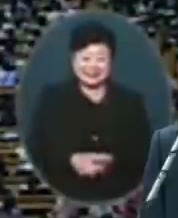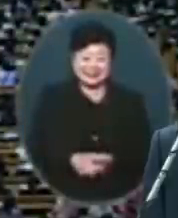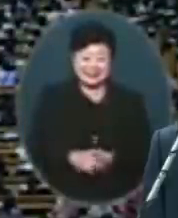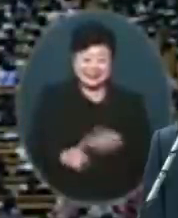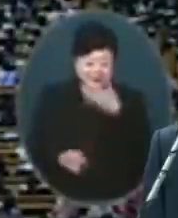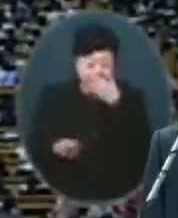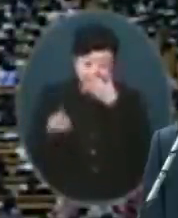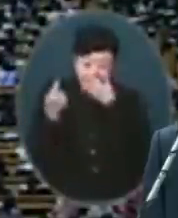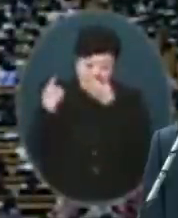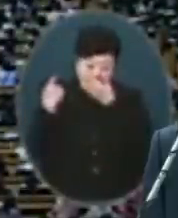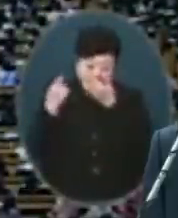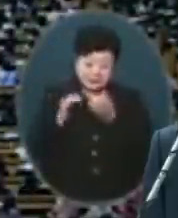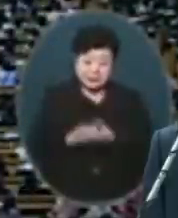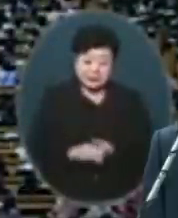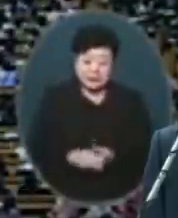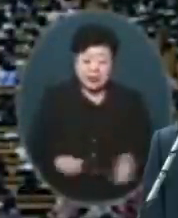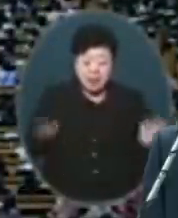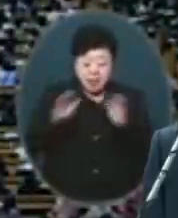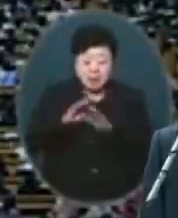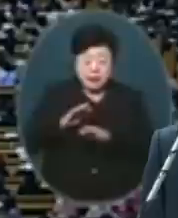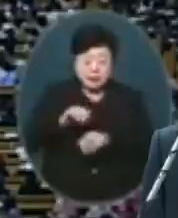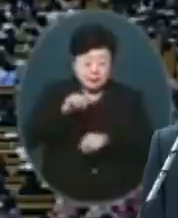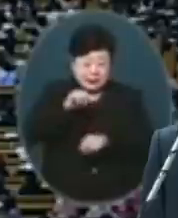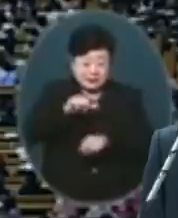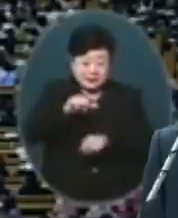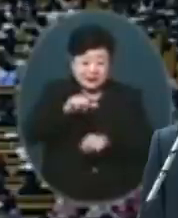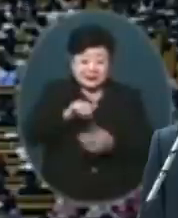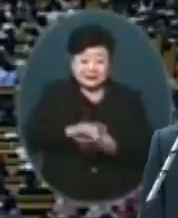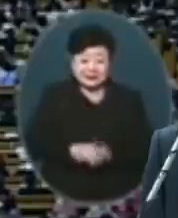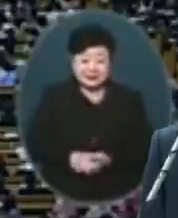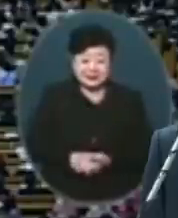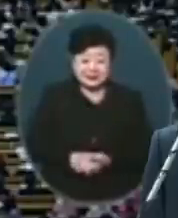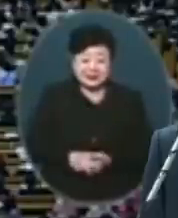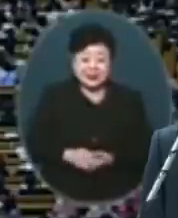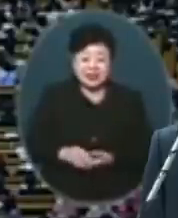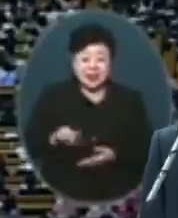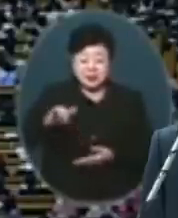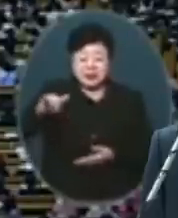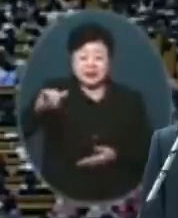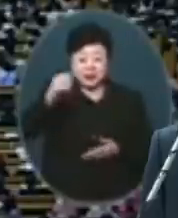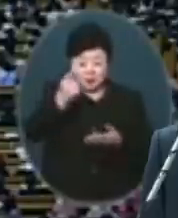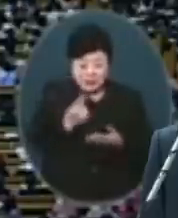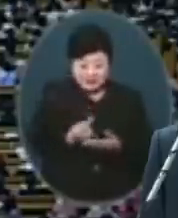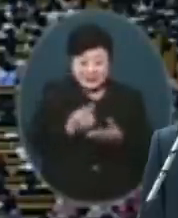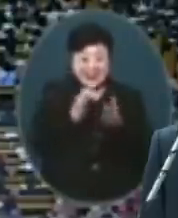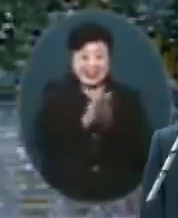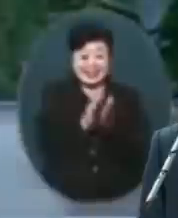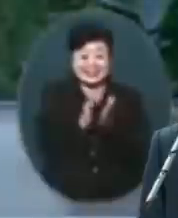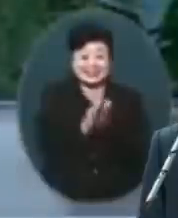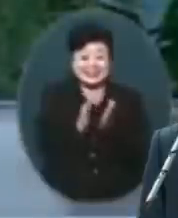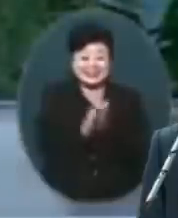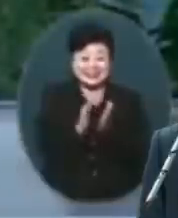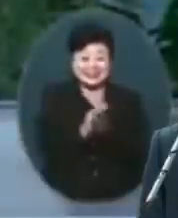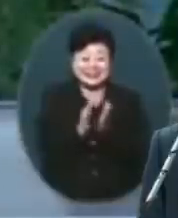어제 밤 5시에 도착을 했습니다.